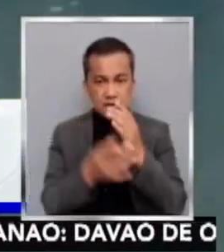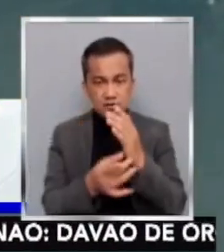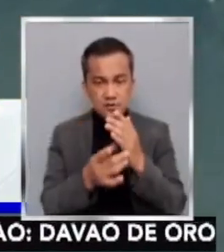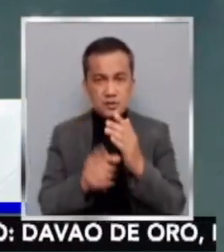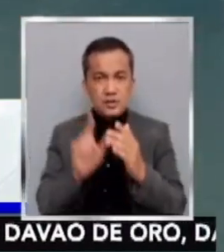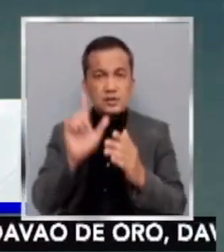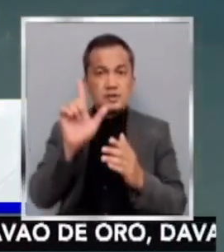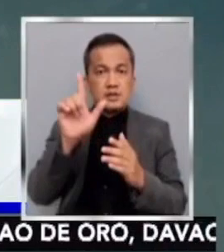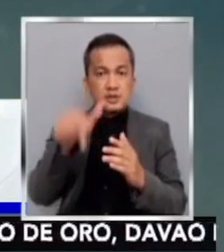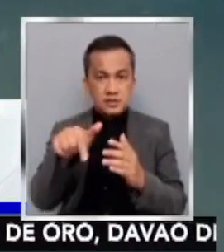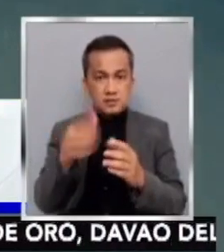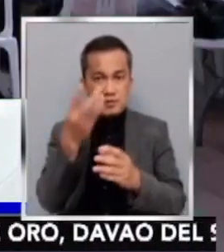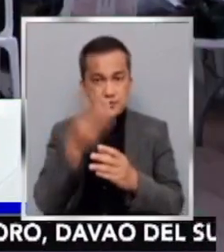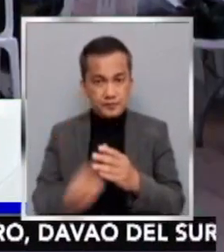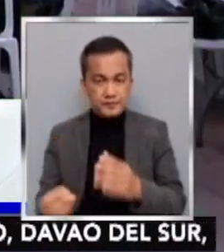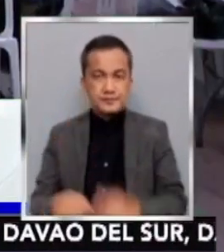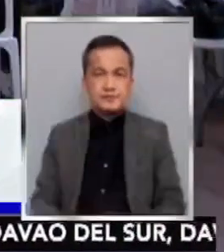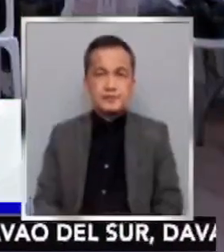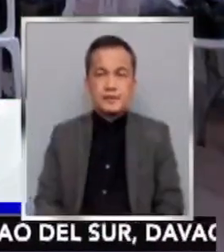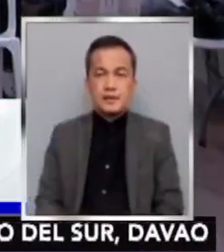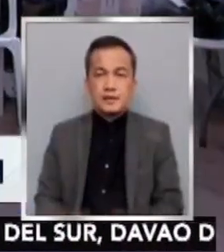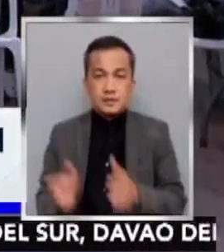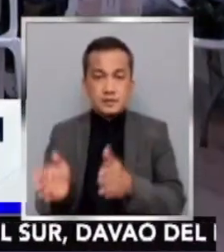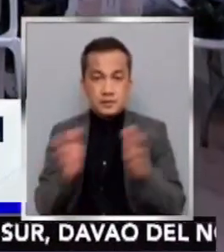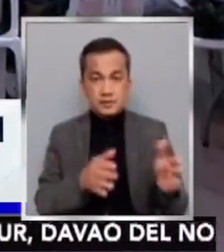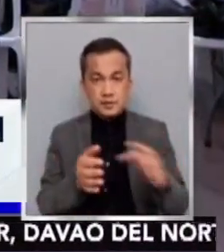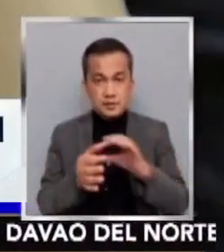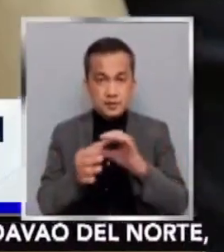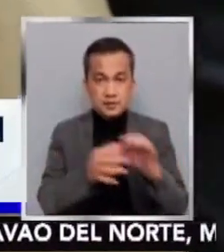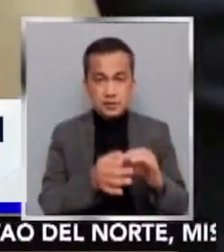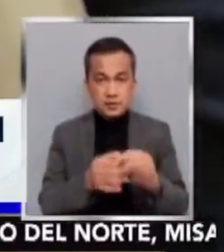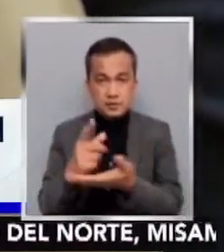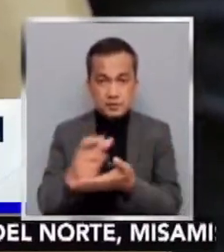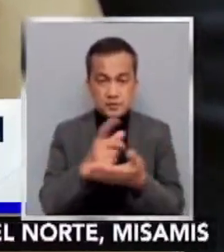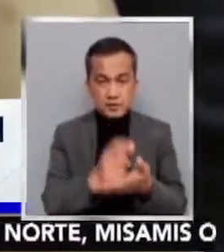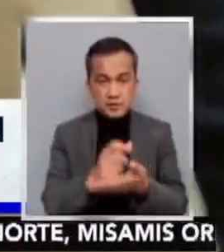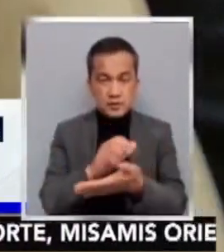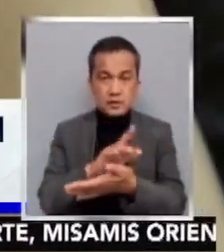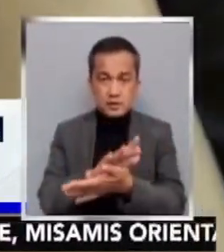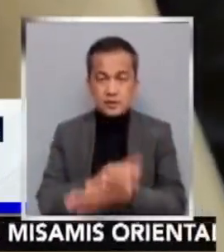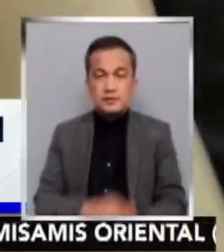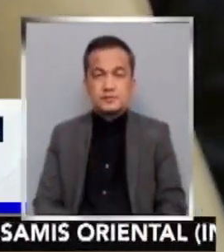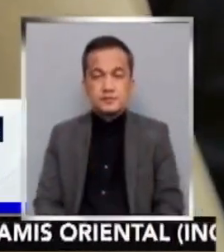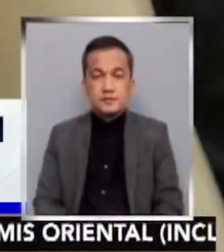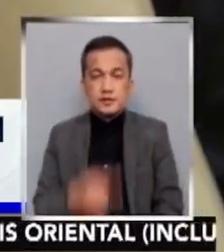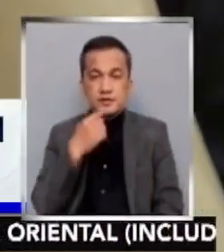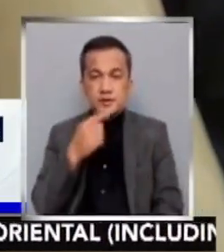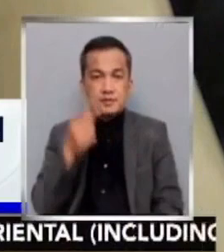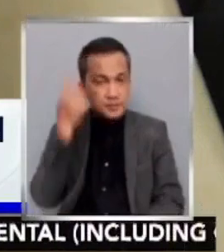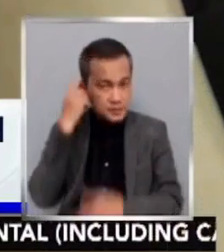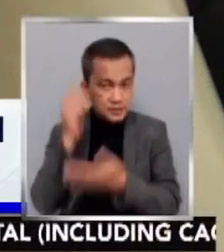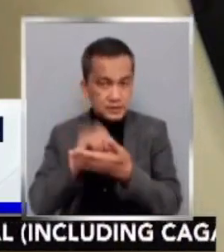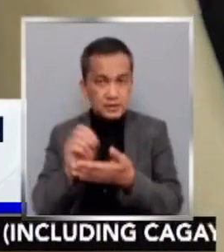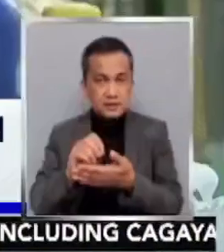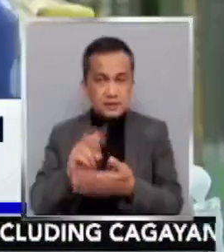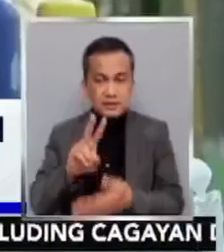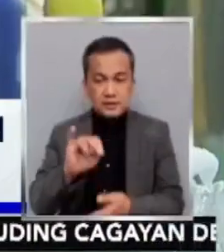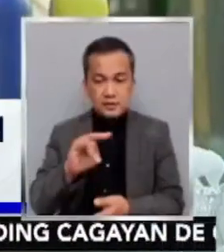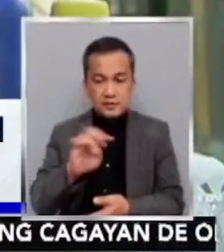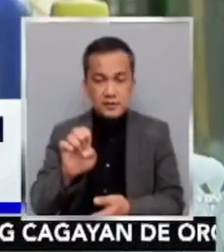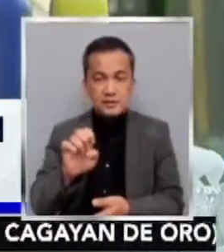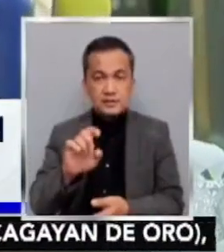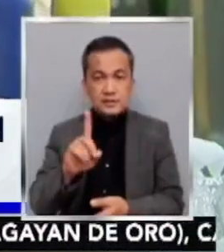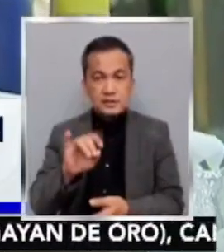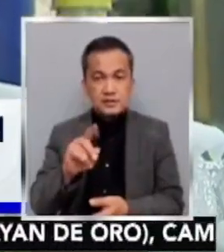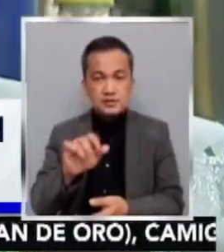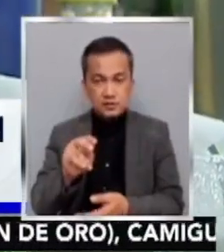mawala rin ito. Samantala, kaugnay naman sa bakunahan kontra COVID-19, sinabi ni Secretary Vince Dizon na pinaghahandaan na